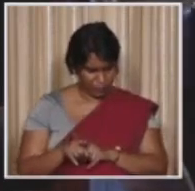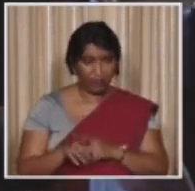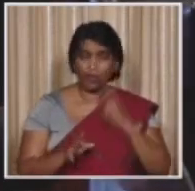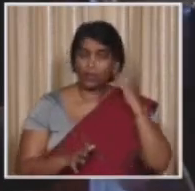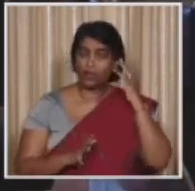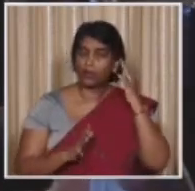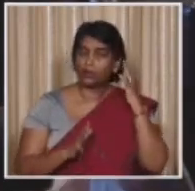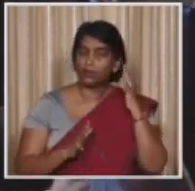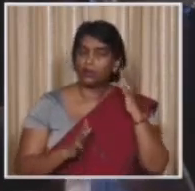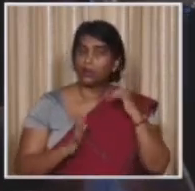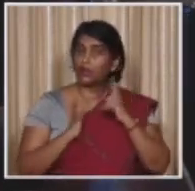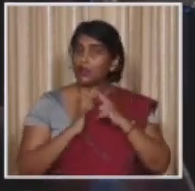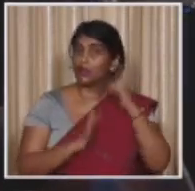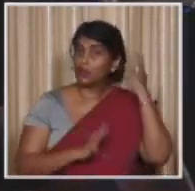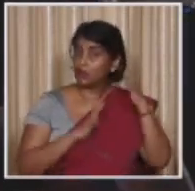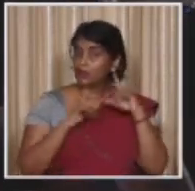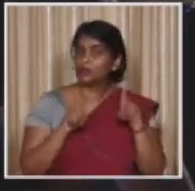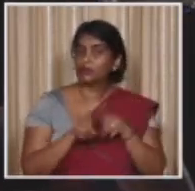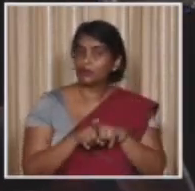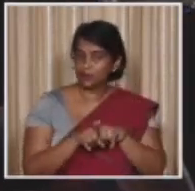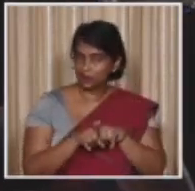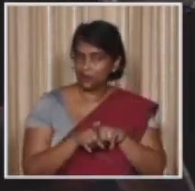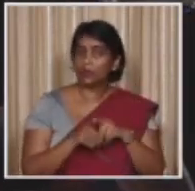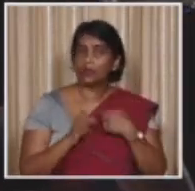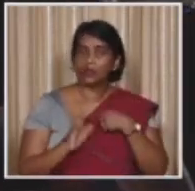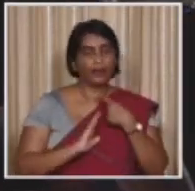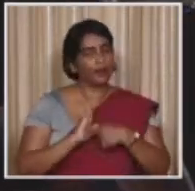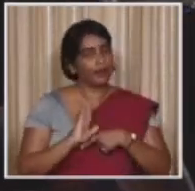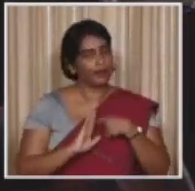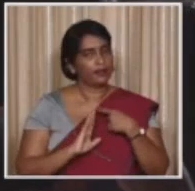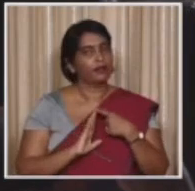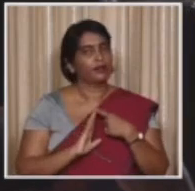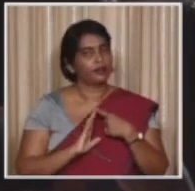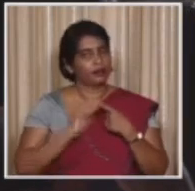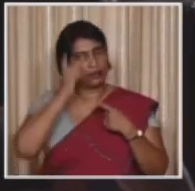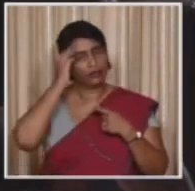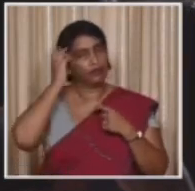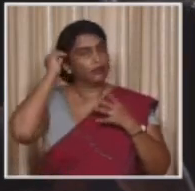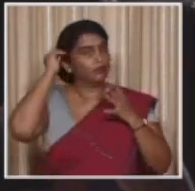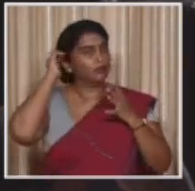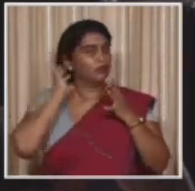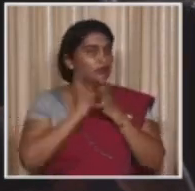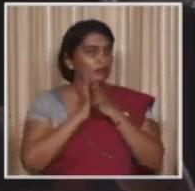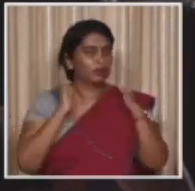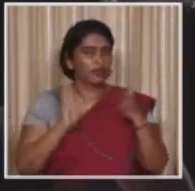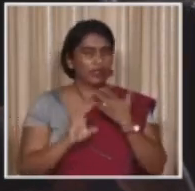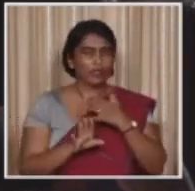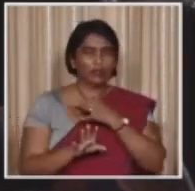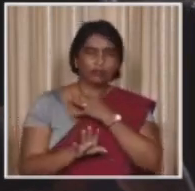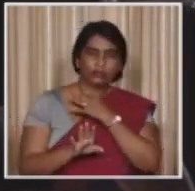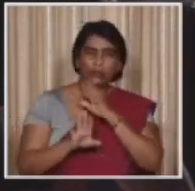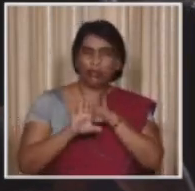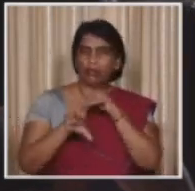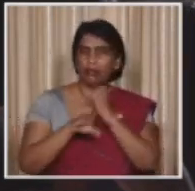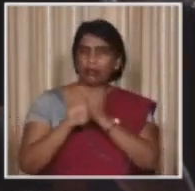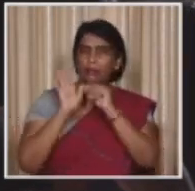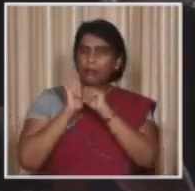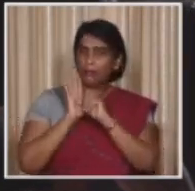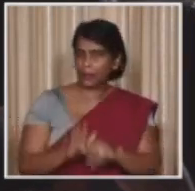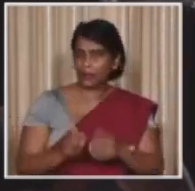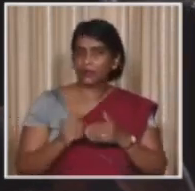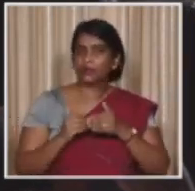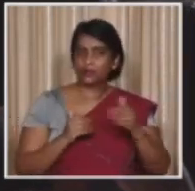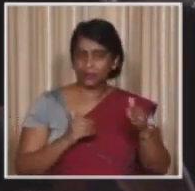ලෝකේ අන්තර්ජාතිකව අපේ රට බොහොම සමච්චලයට අවතක්සේරුවට